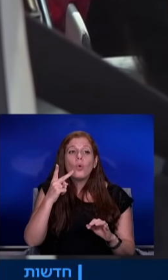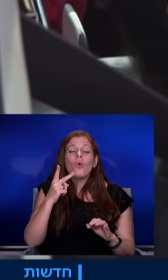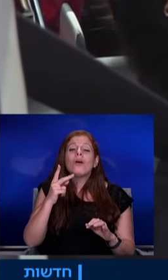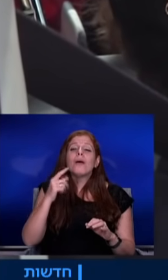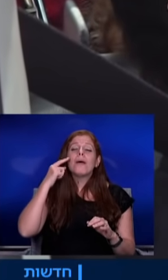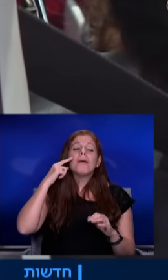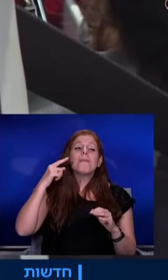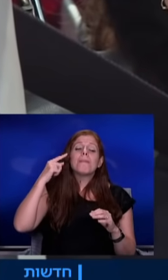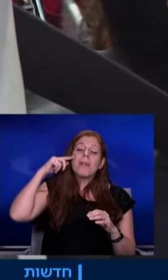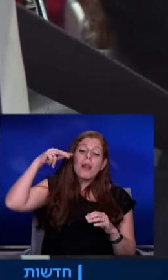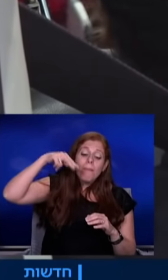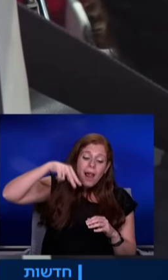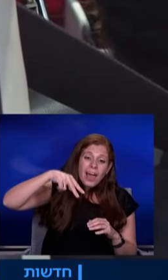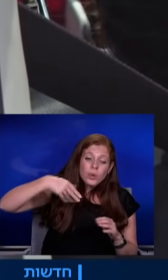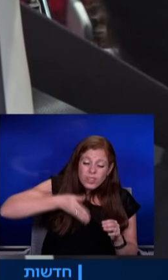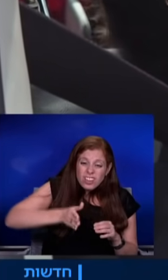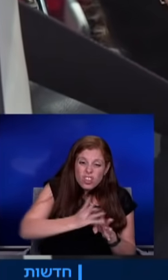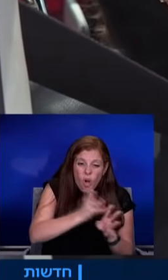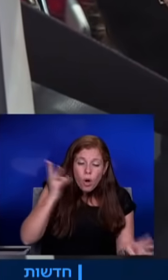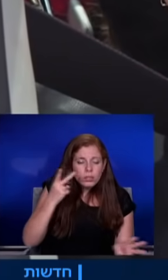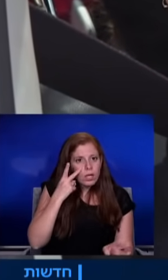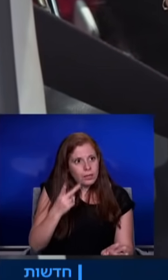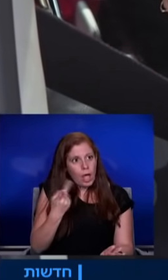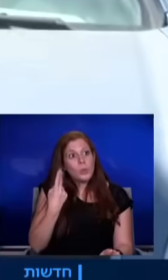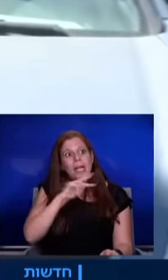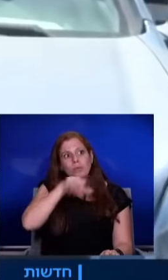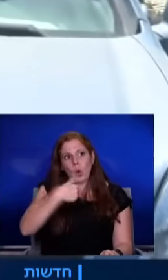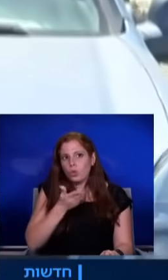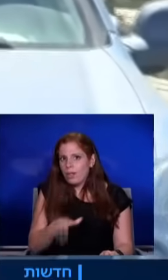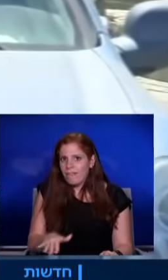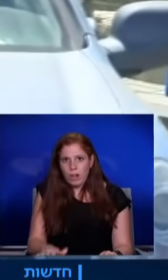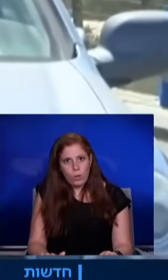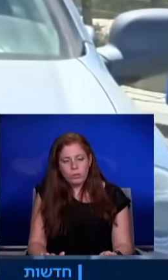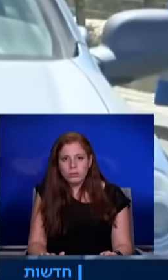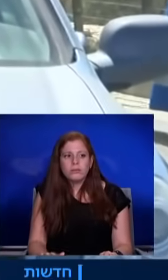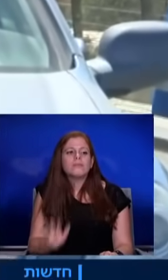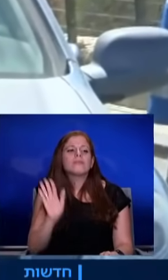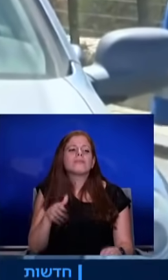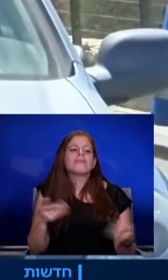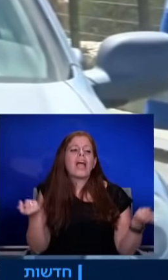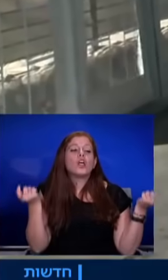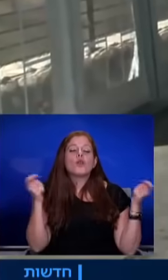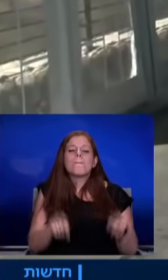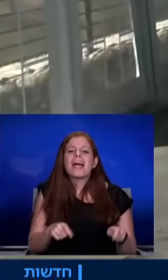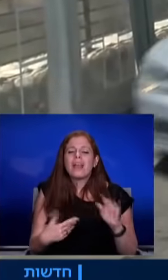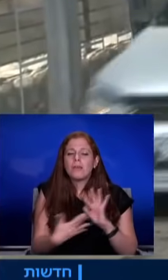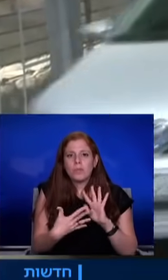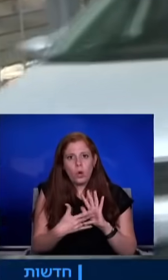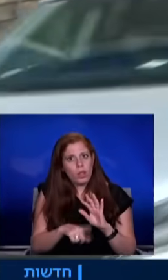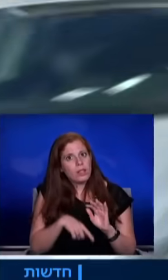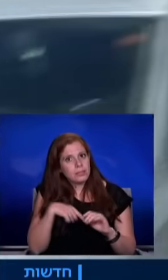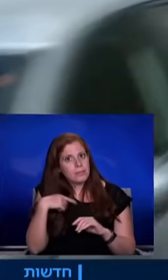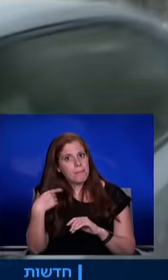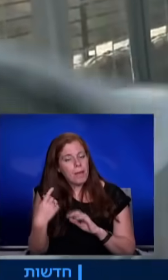מלמעלה. זה היה נראה יותר מ3 שעות אפילו. השבתת מערך הבדיקות לזמן ממושך יחסית, עלולה